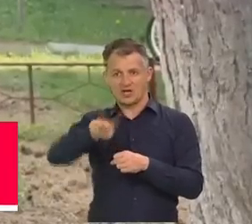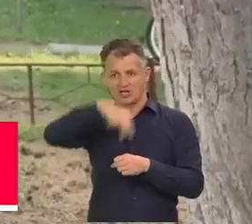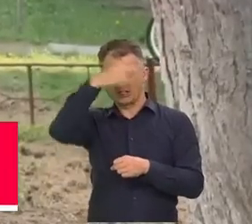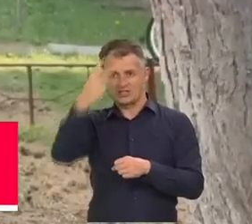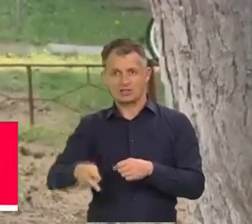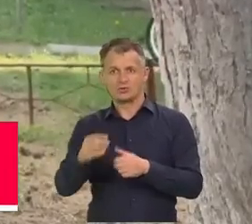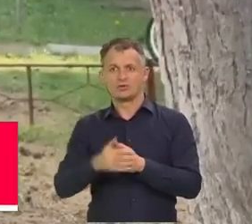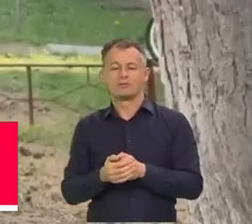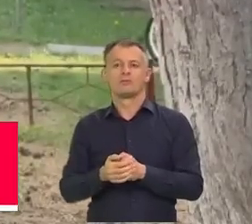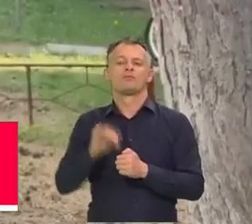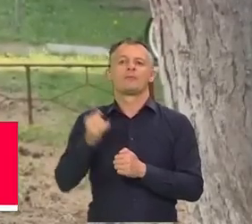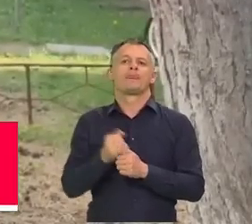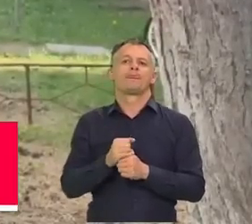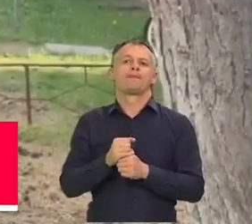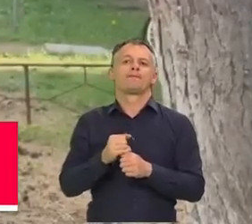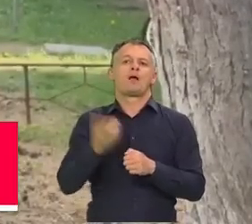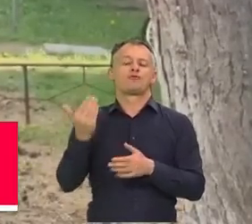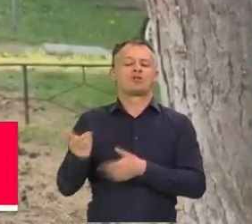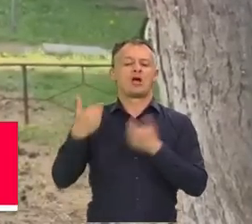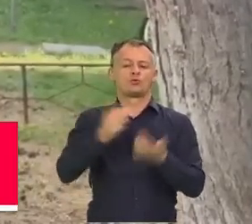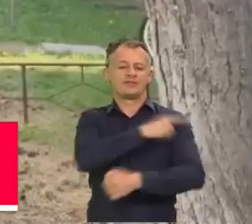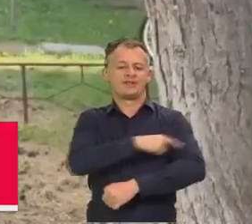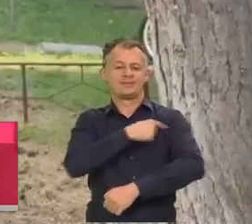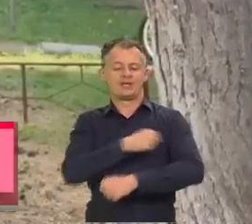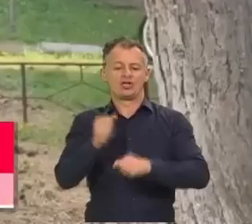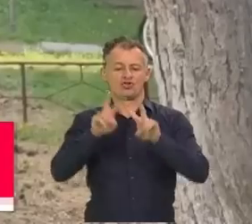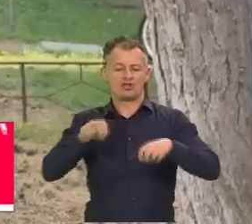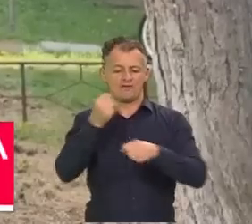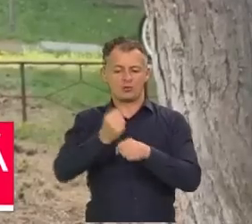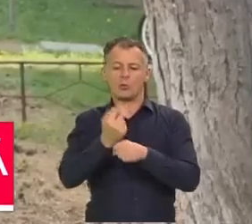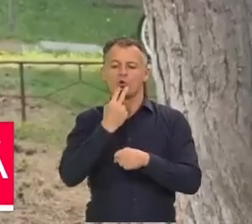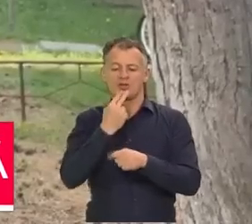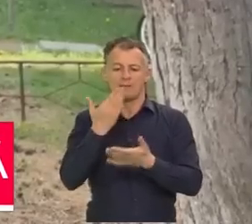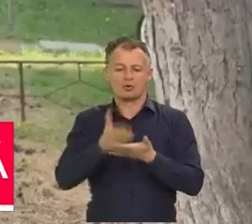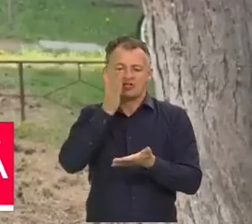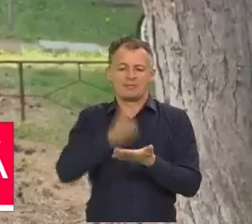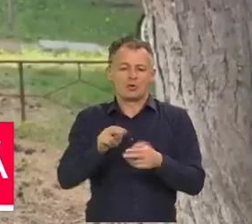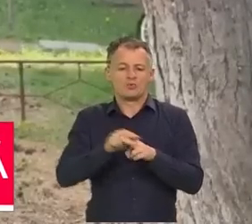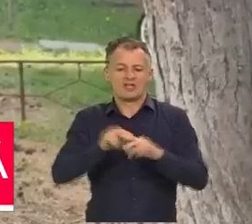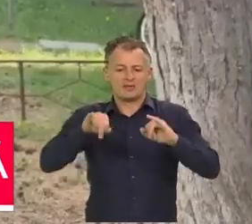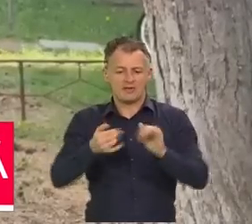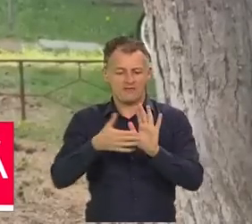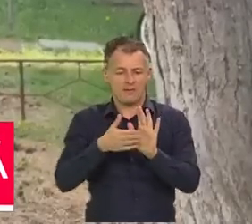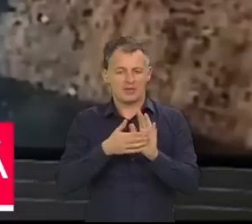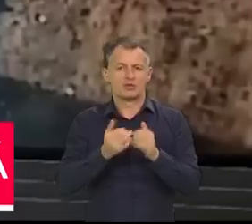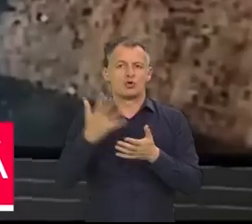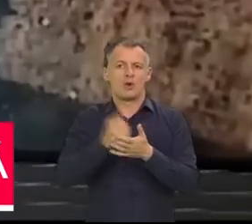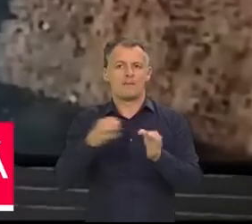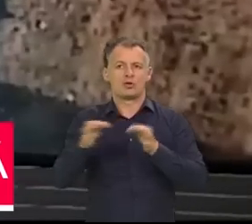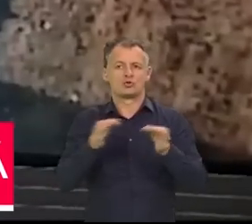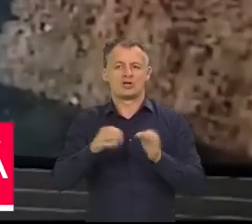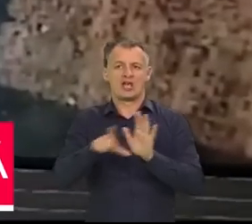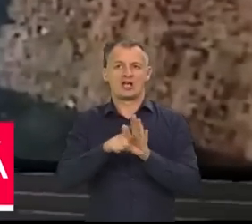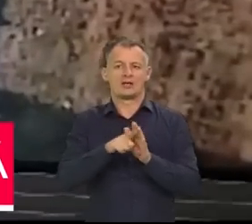acordării de îngrijiri medicale și evaluării stării sale. Cercetările sunt continuate de polițiști în vederea stabilirii stării de fapt și luării măsurilor legale. Francezul